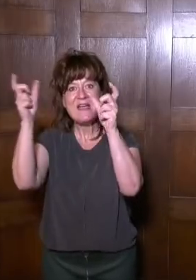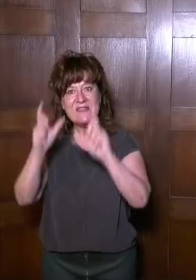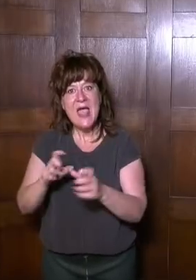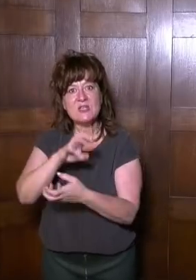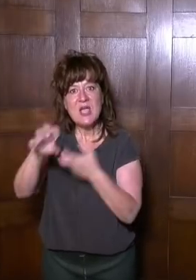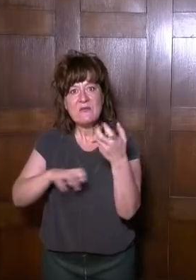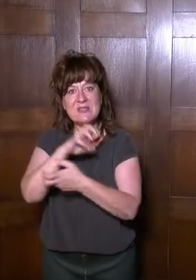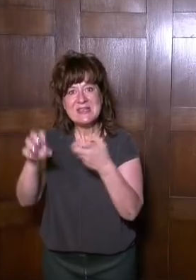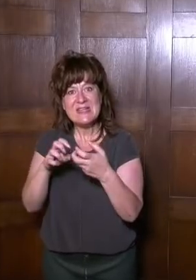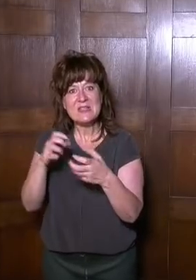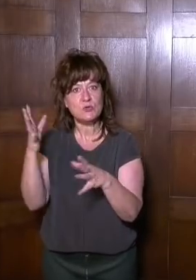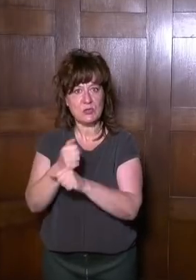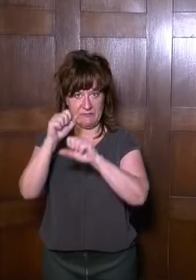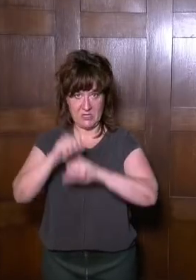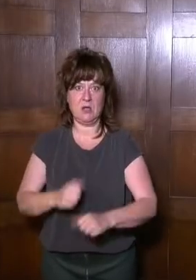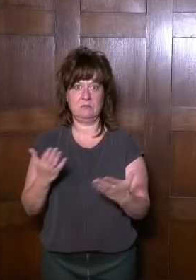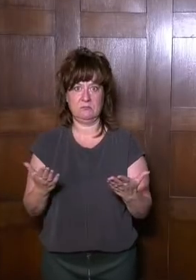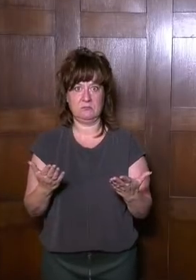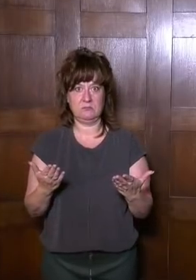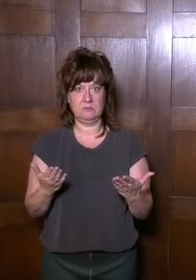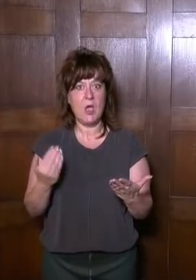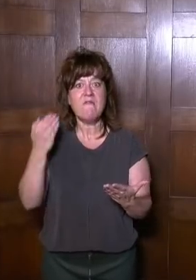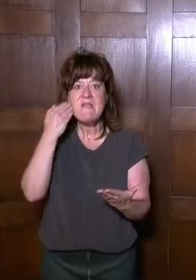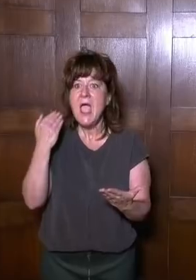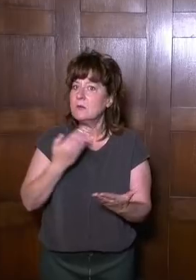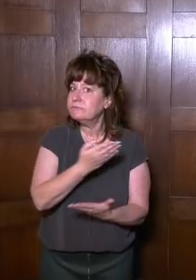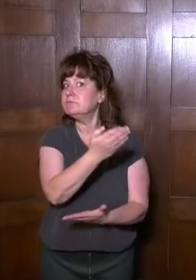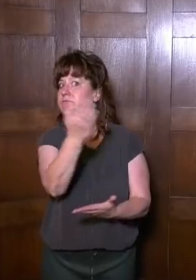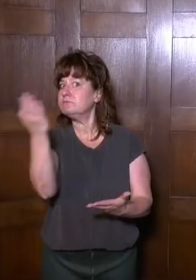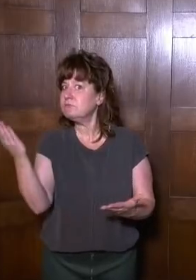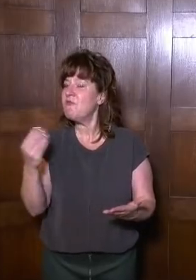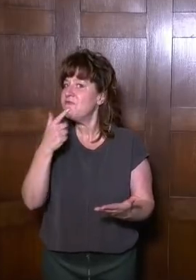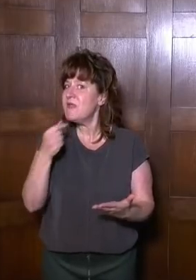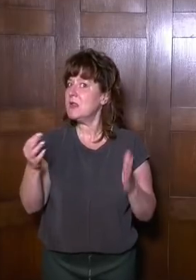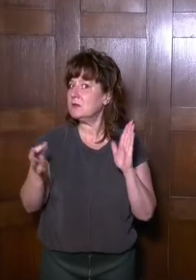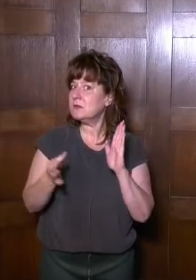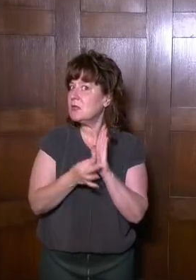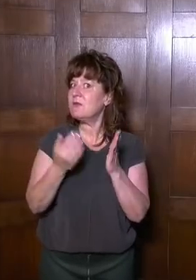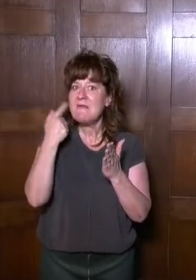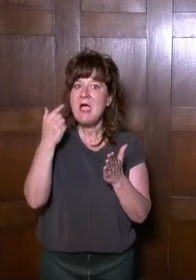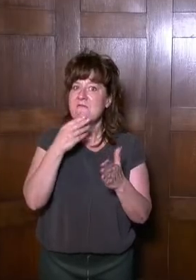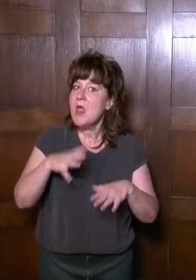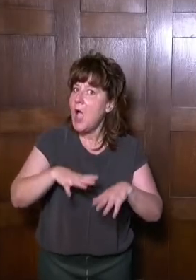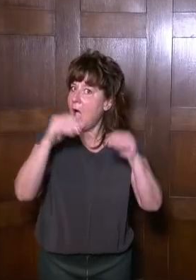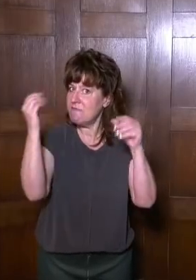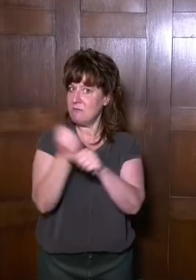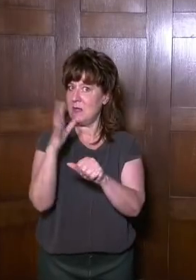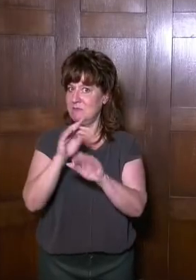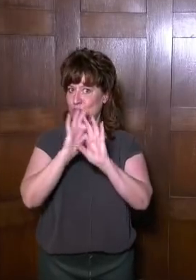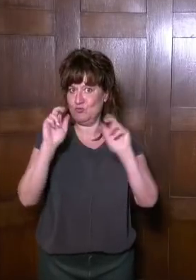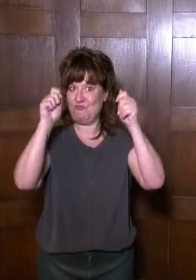Wer möchte von Ihnen, jetzt lösen wir das mal mit der Runde auf, das hat sich jetzt aufgelöst, wer möchte von Ihnen den Anfang machen mit einem guten